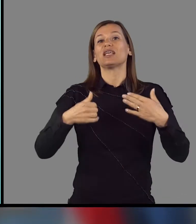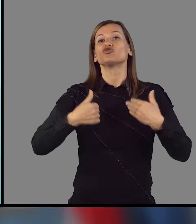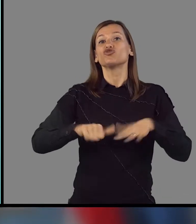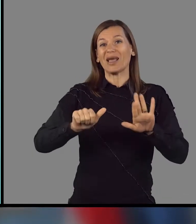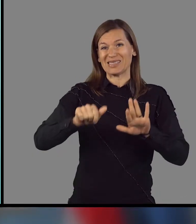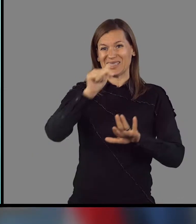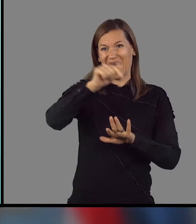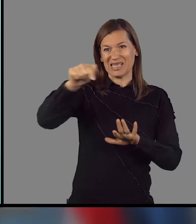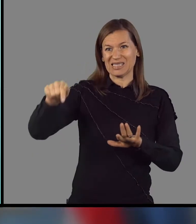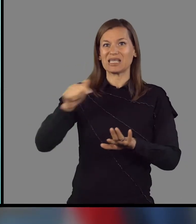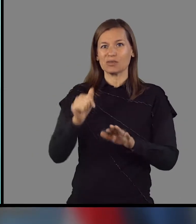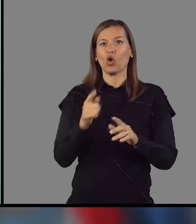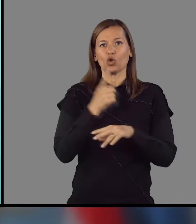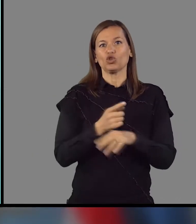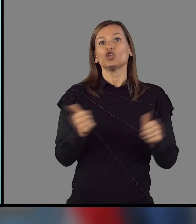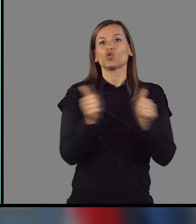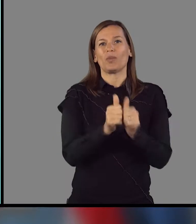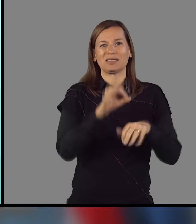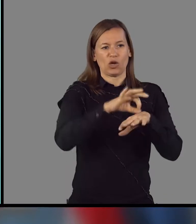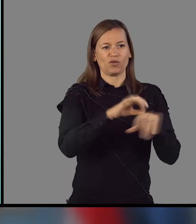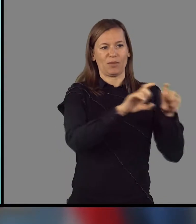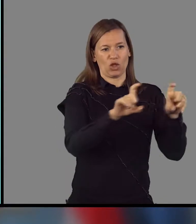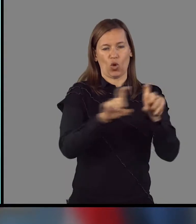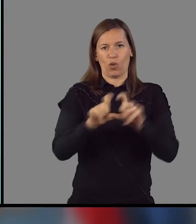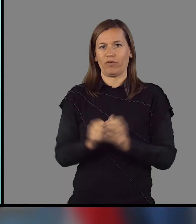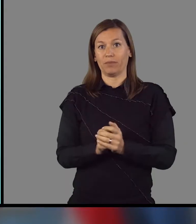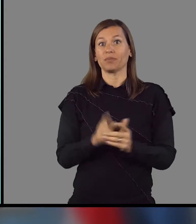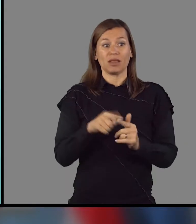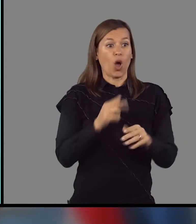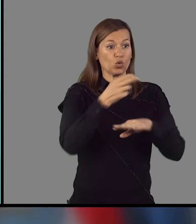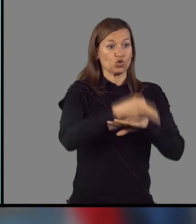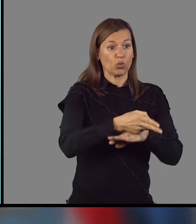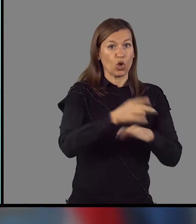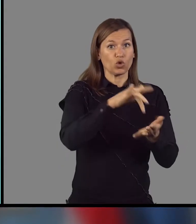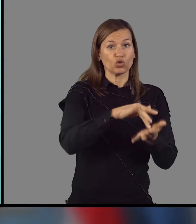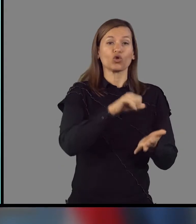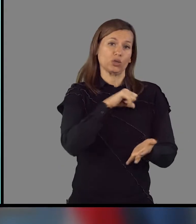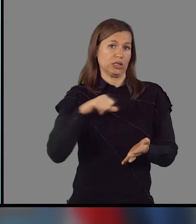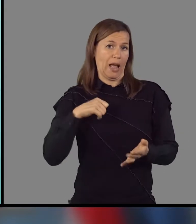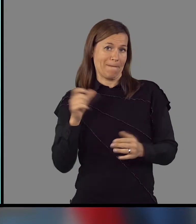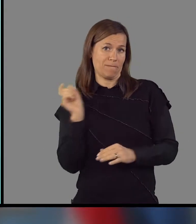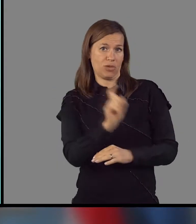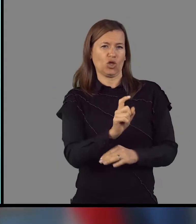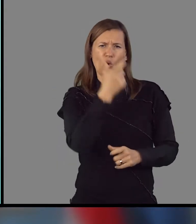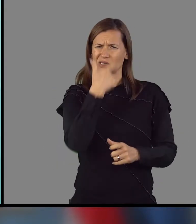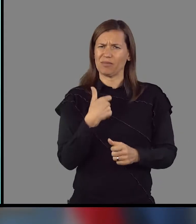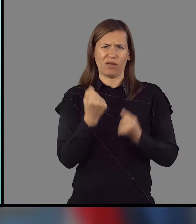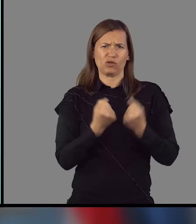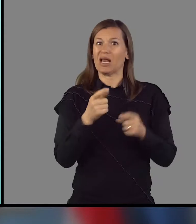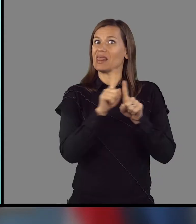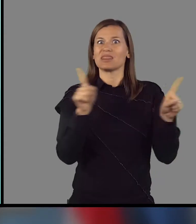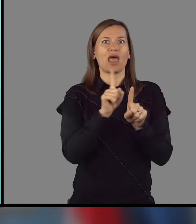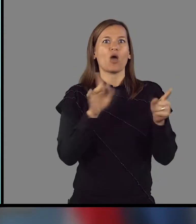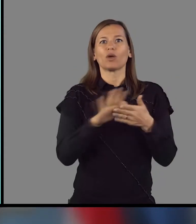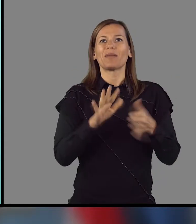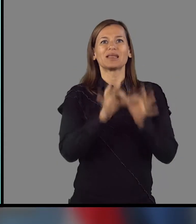z zdravstvenimi domovi. Na vstopno točko pacient odide v lastni režiji z osebnim avtomobilom, nikakor ne